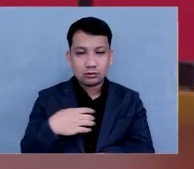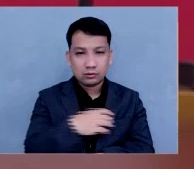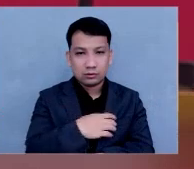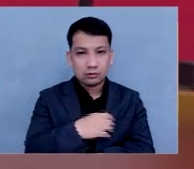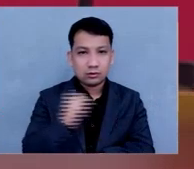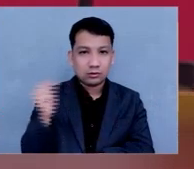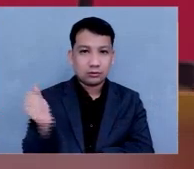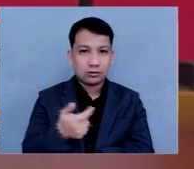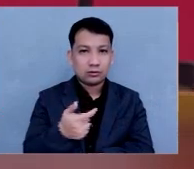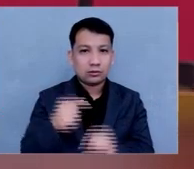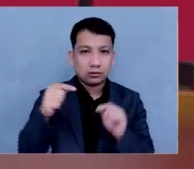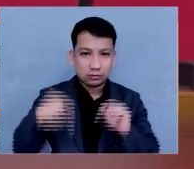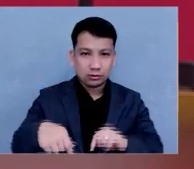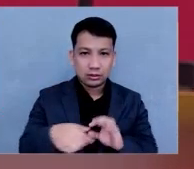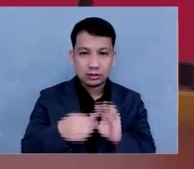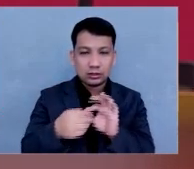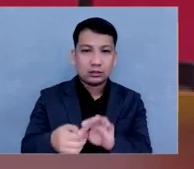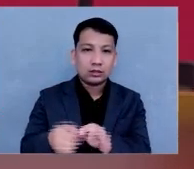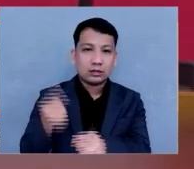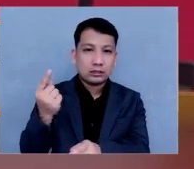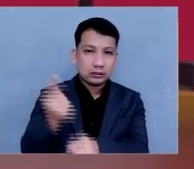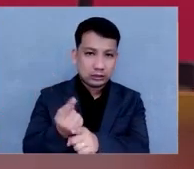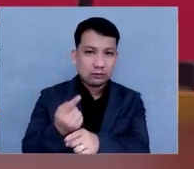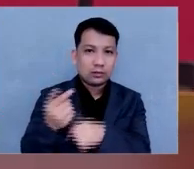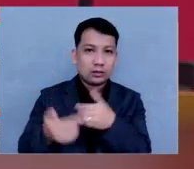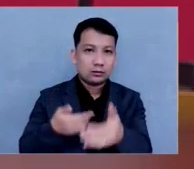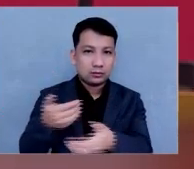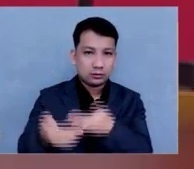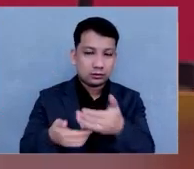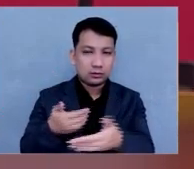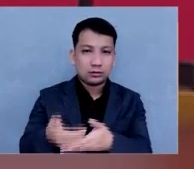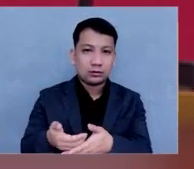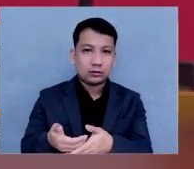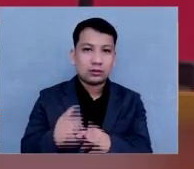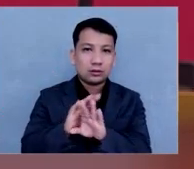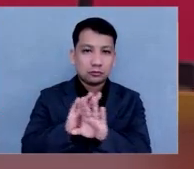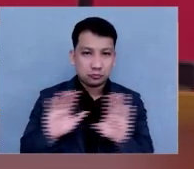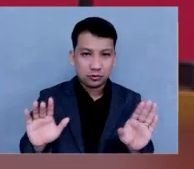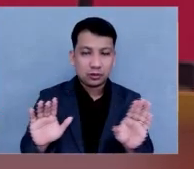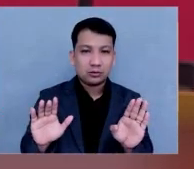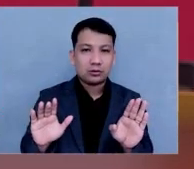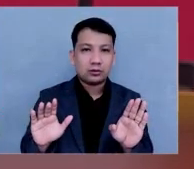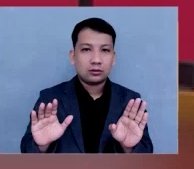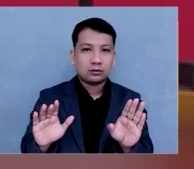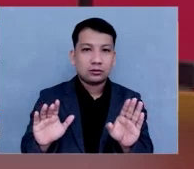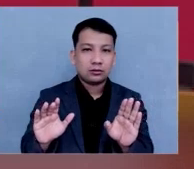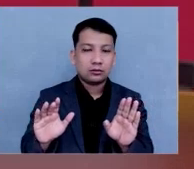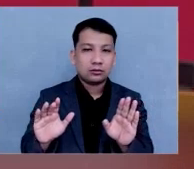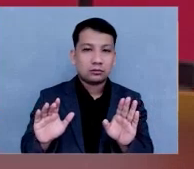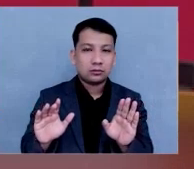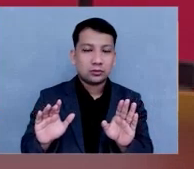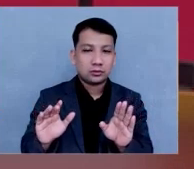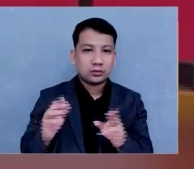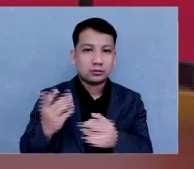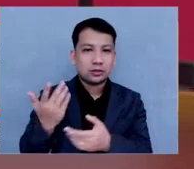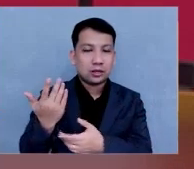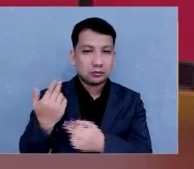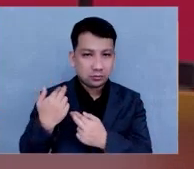ay dadaan sa tamang Proseso at walang makakas panagutan